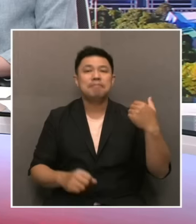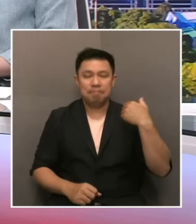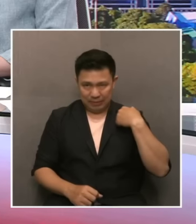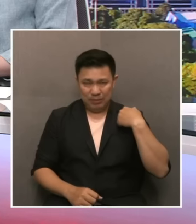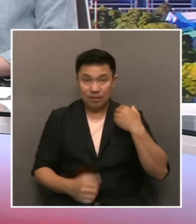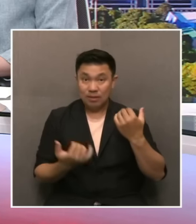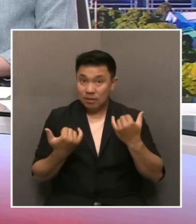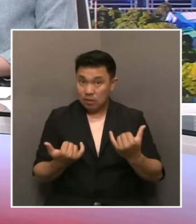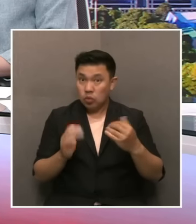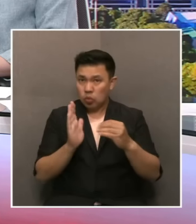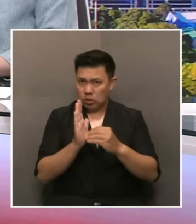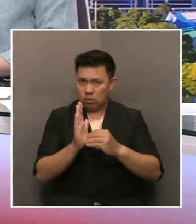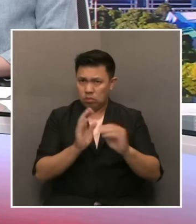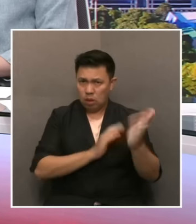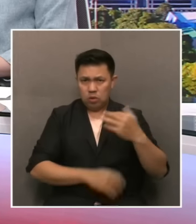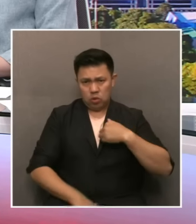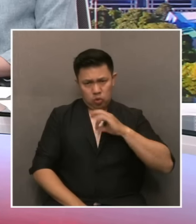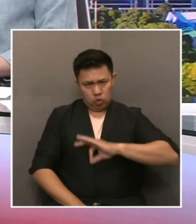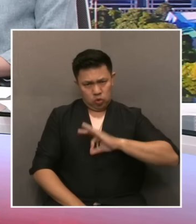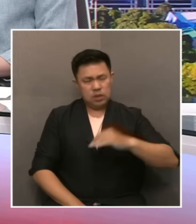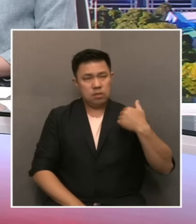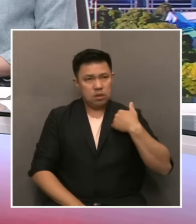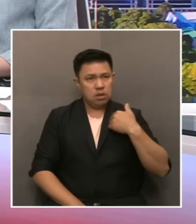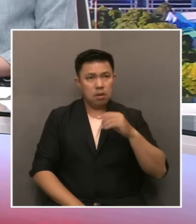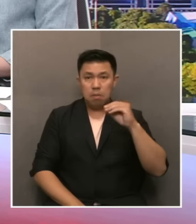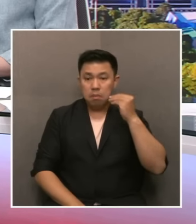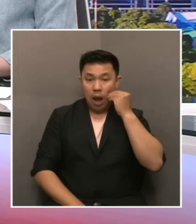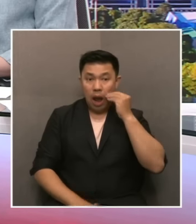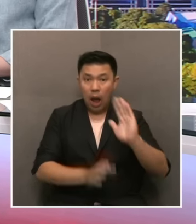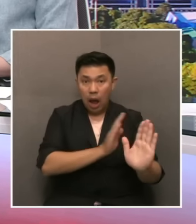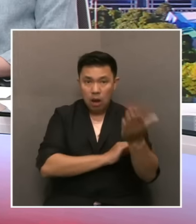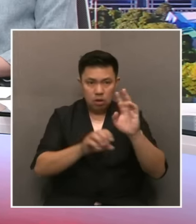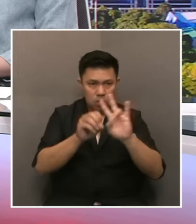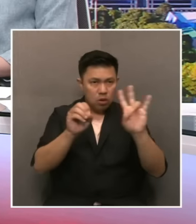เองอย่วนนี้แนchatปร เรารู้ได้ไใช่ค่ะ แ่ที่บานitar 80 enrichment